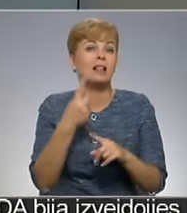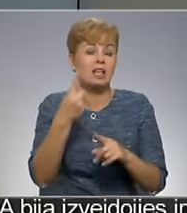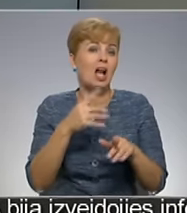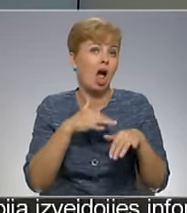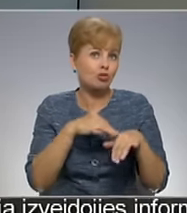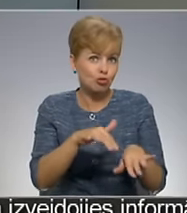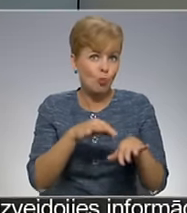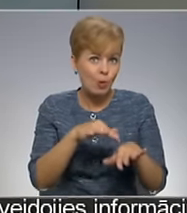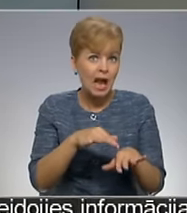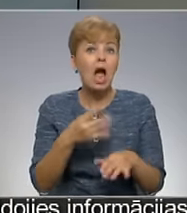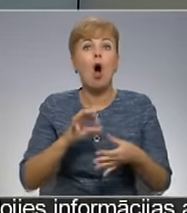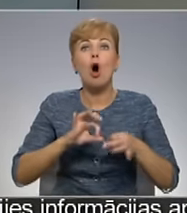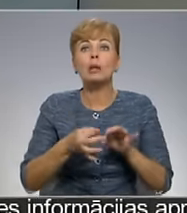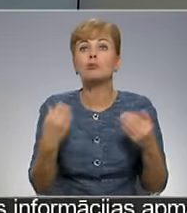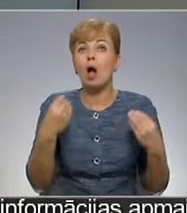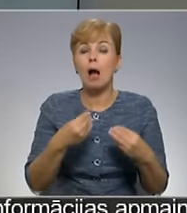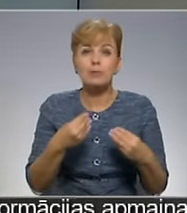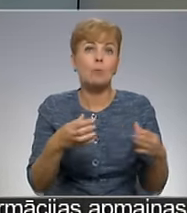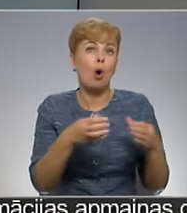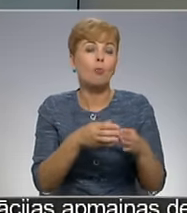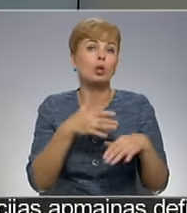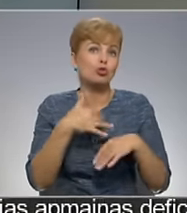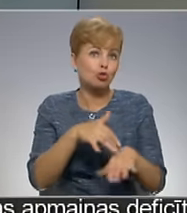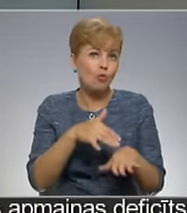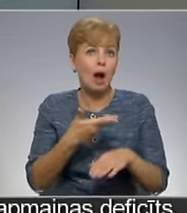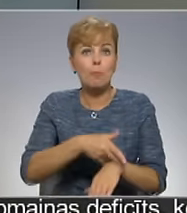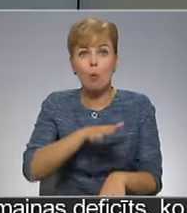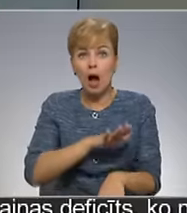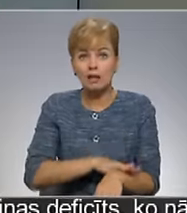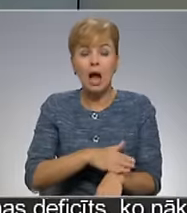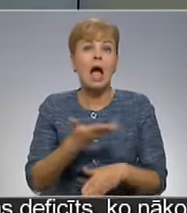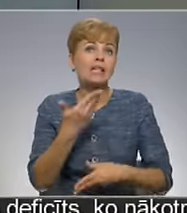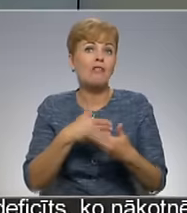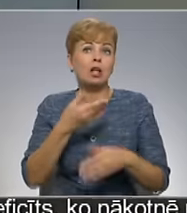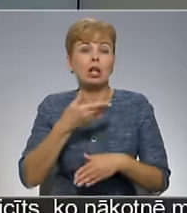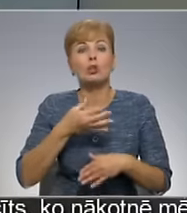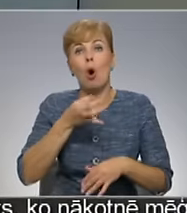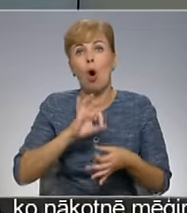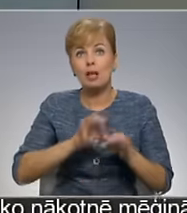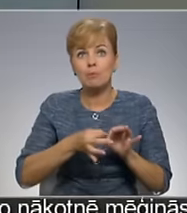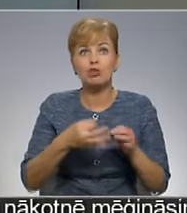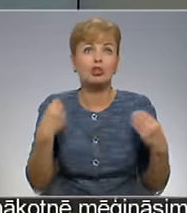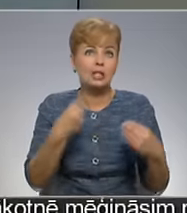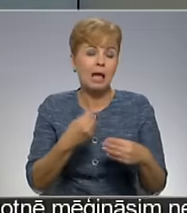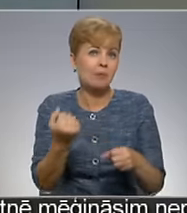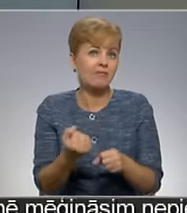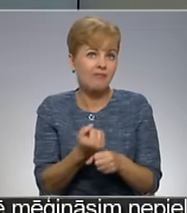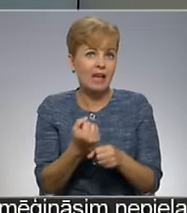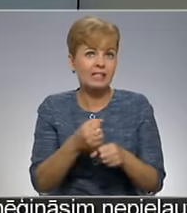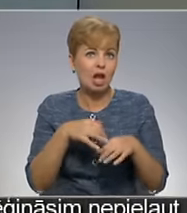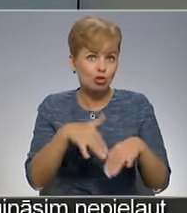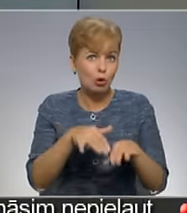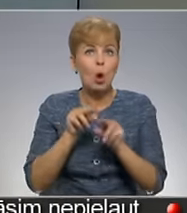apģērbu komplektu šuva Polijā, savukārt paraolimpiešu tērpu darbināšanu uzticējuši pašmāju šuvējām Smiltenē. Tie veidot